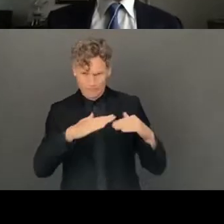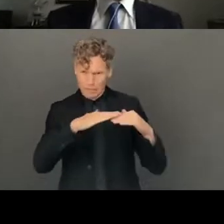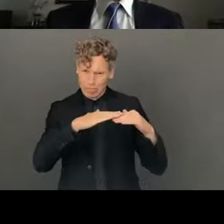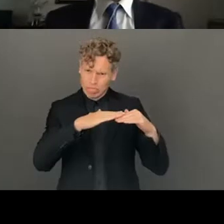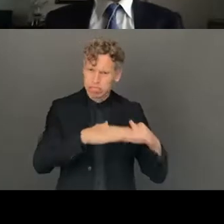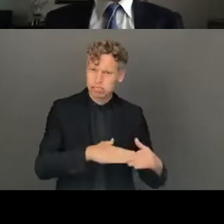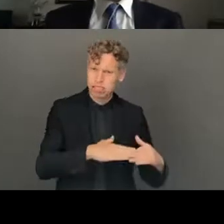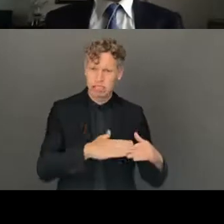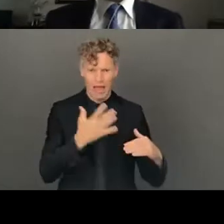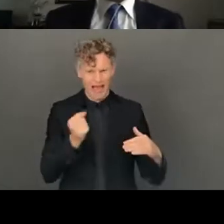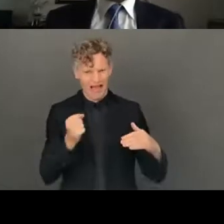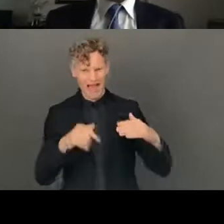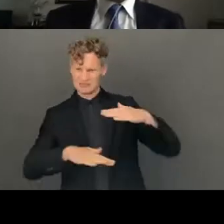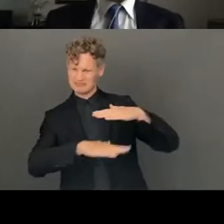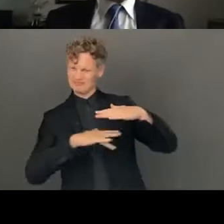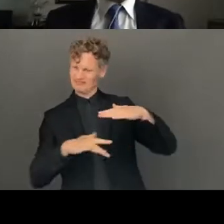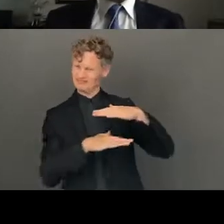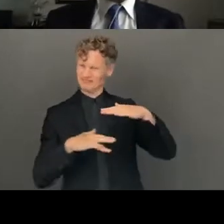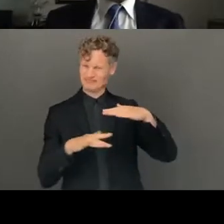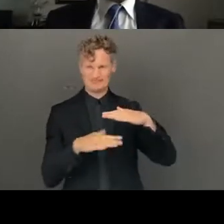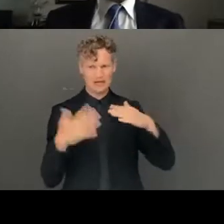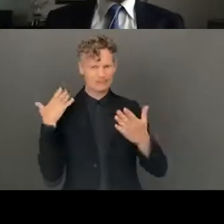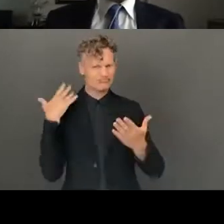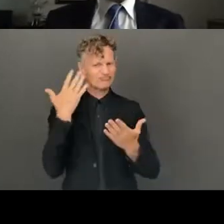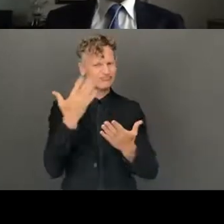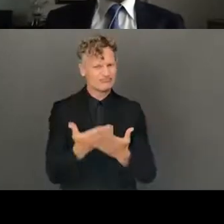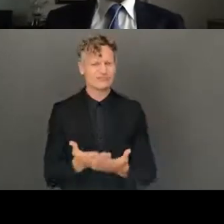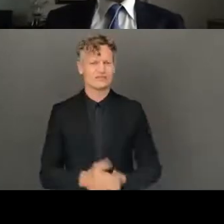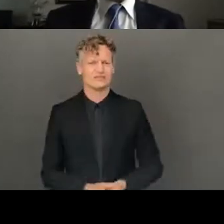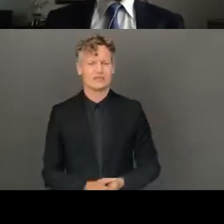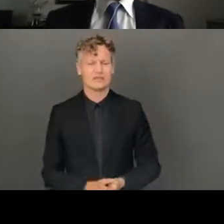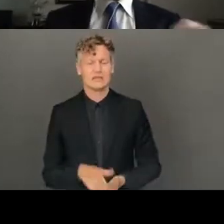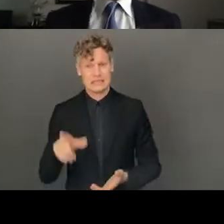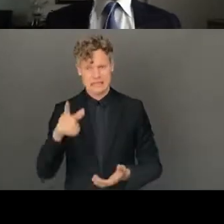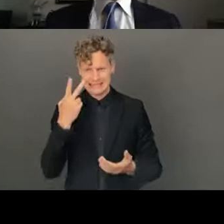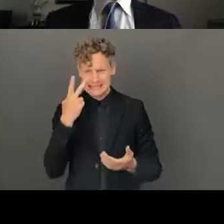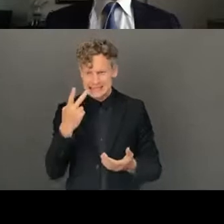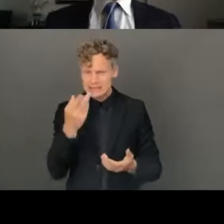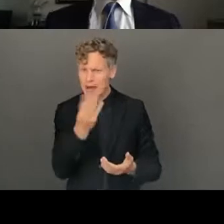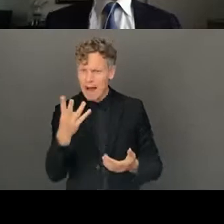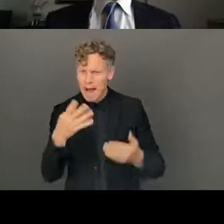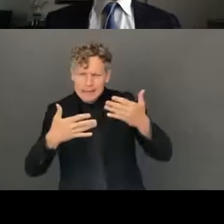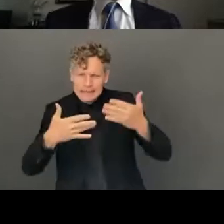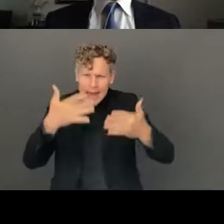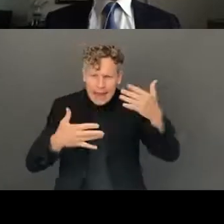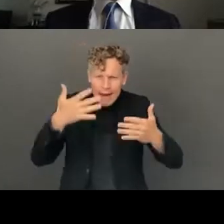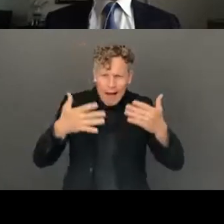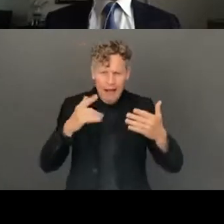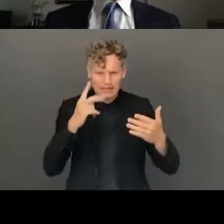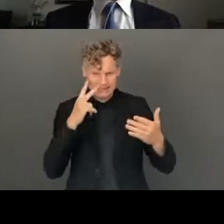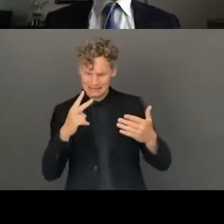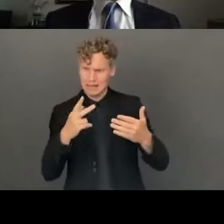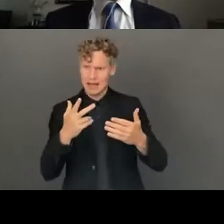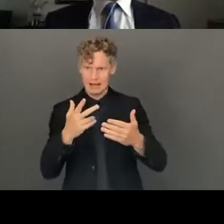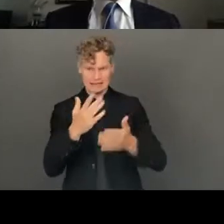exposé une discrimination à travers le monde et des données qui démontrent que les personnes en situation de handicap ont été